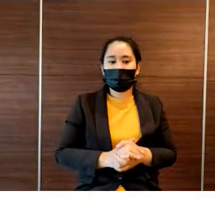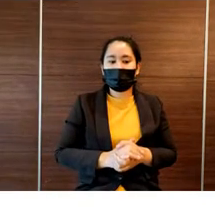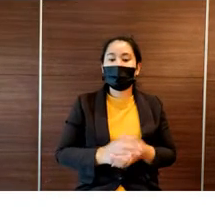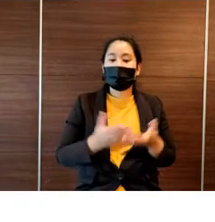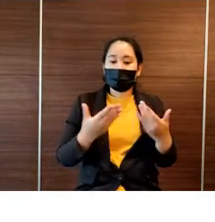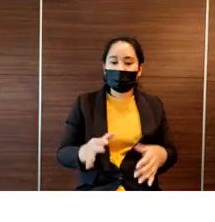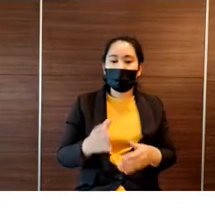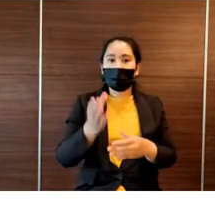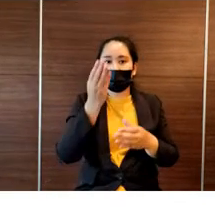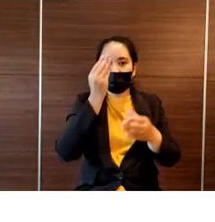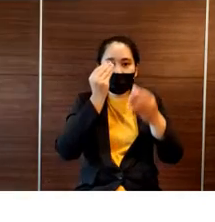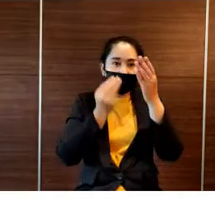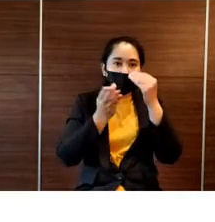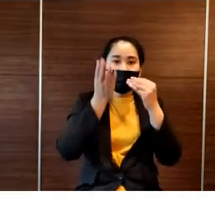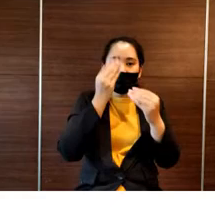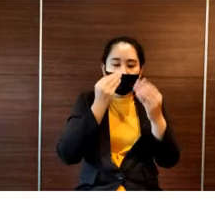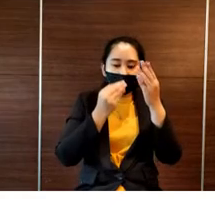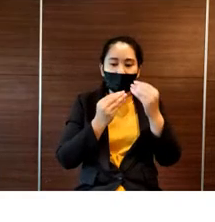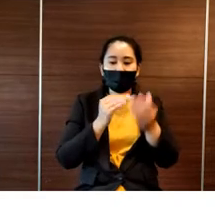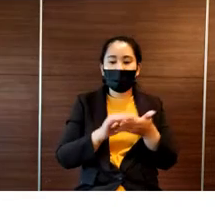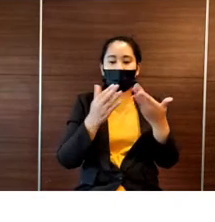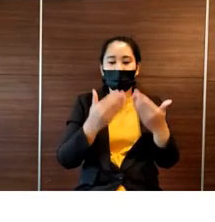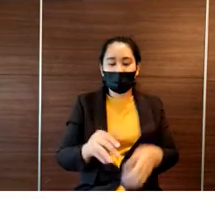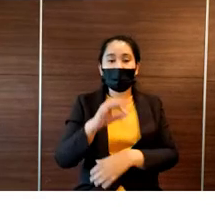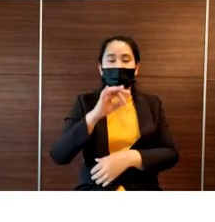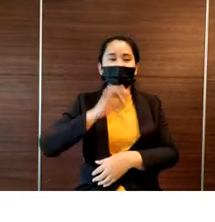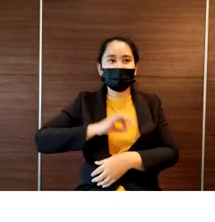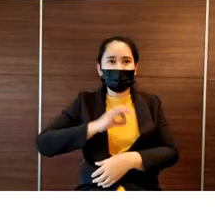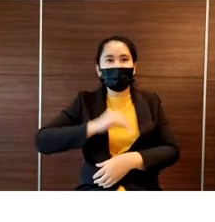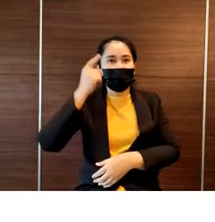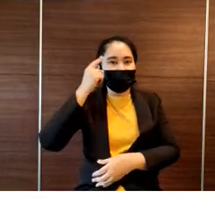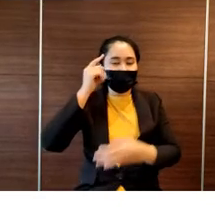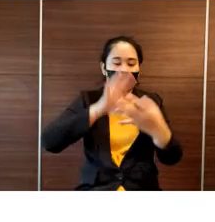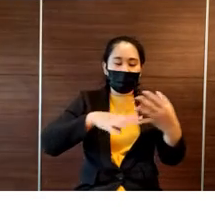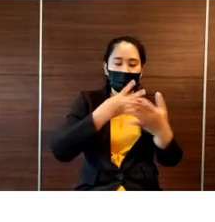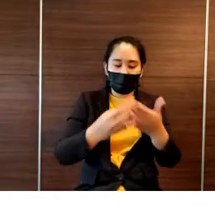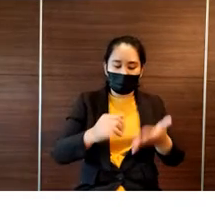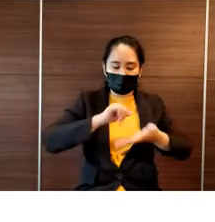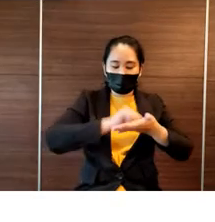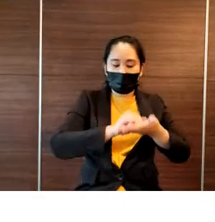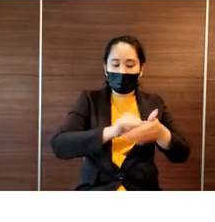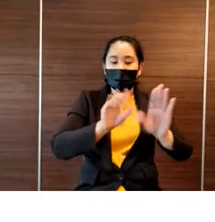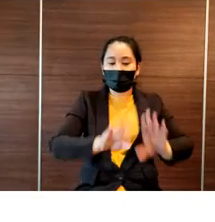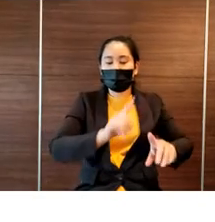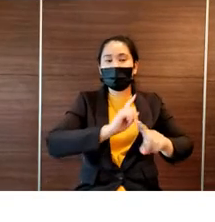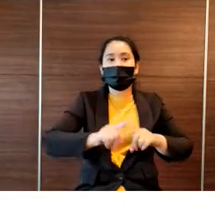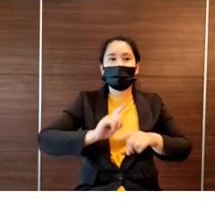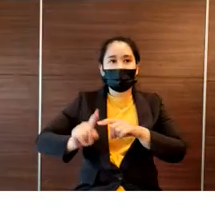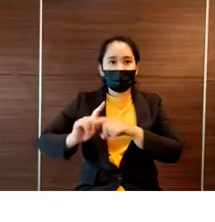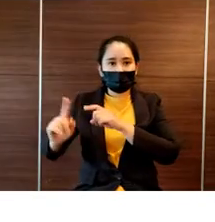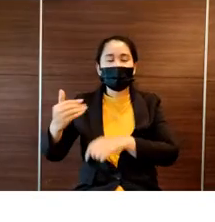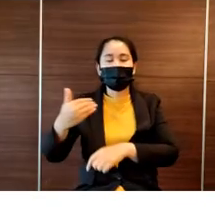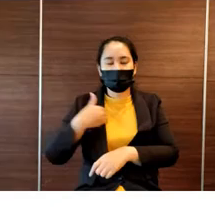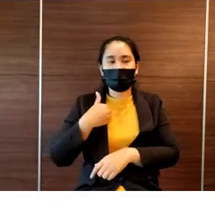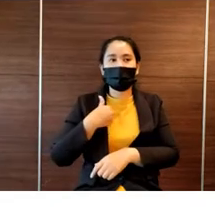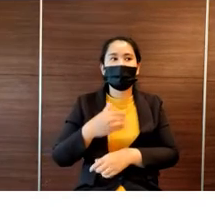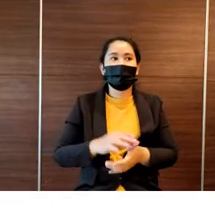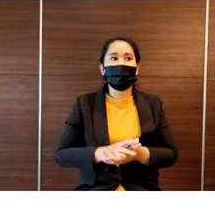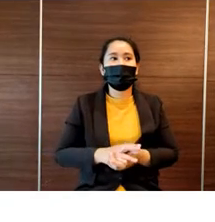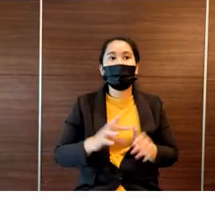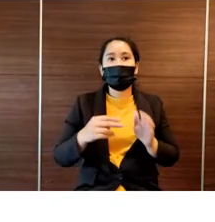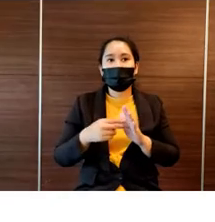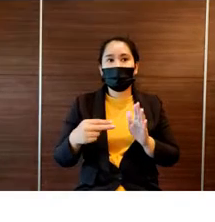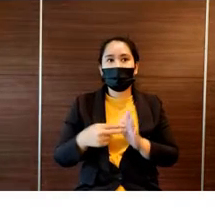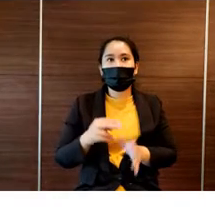ก็ฟังจากหลายๆท่านก็รู้สึกว่าเราน่าจะมีแนวทางหรือมีบริการที่หลากหลายมากขึ้นเนาะในอนาคตว่าไม่ใช่แค่